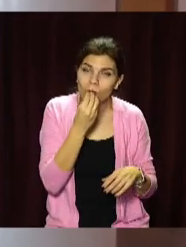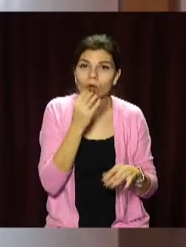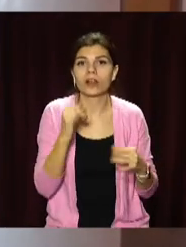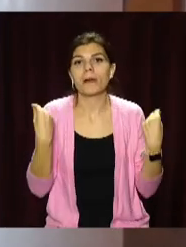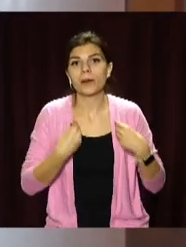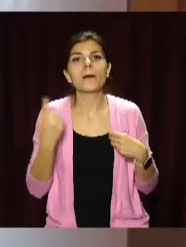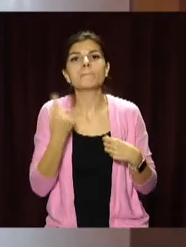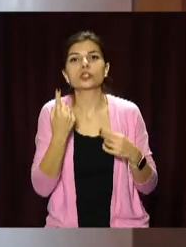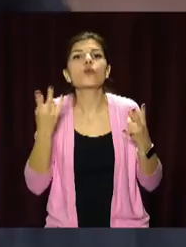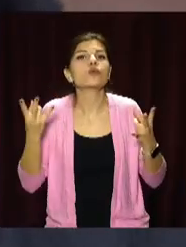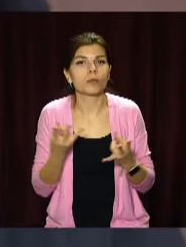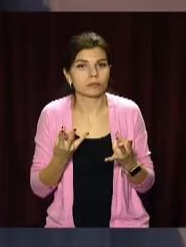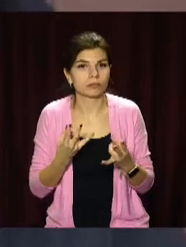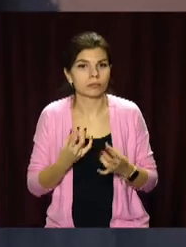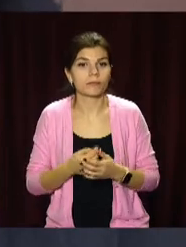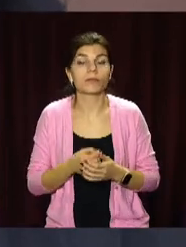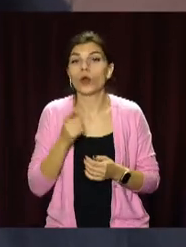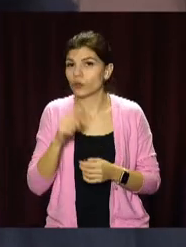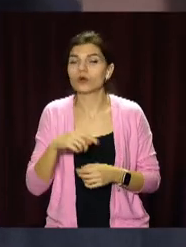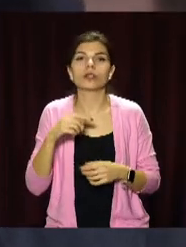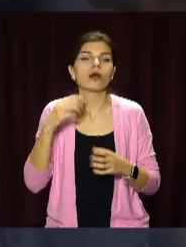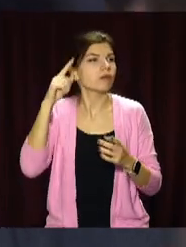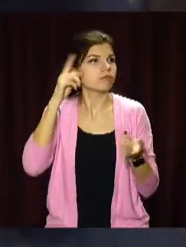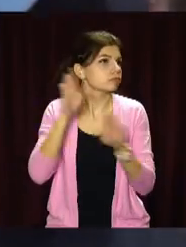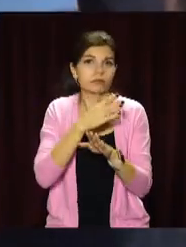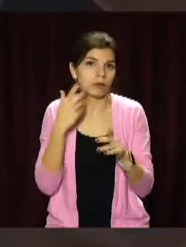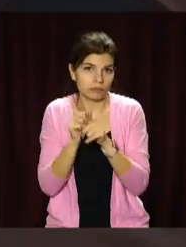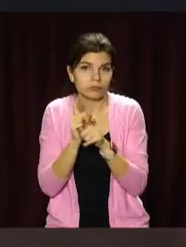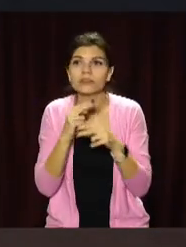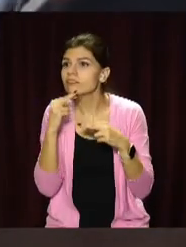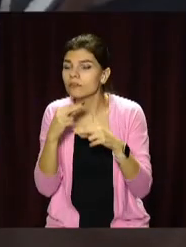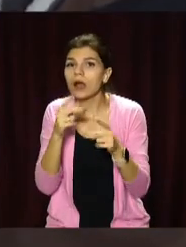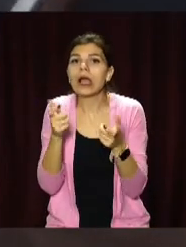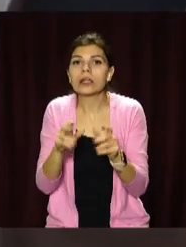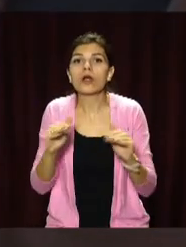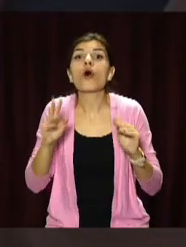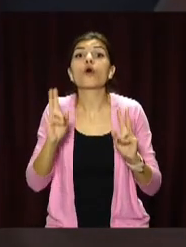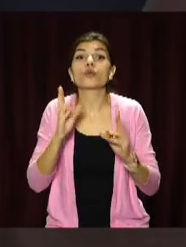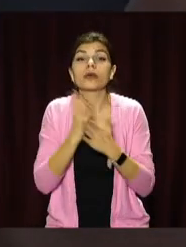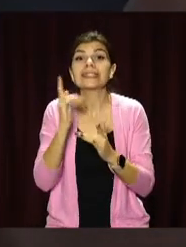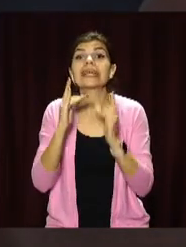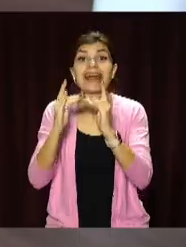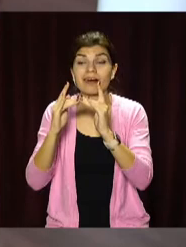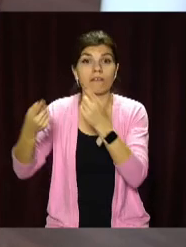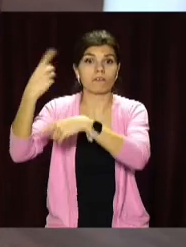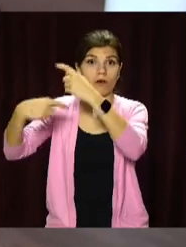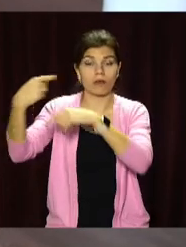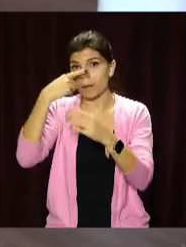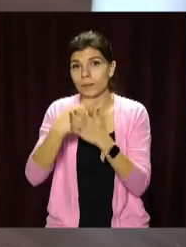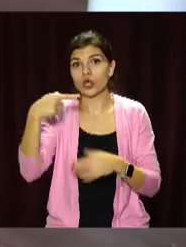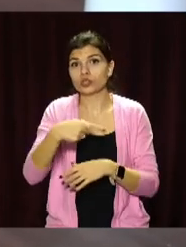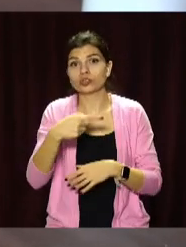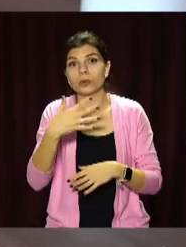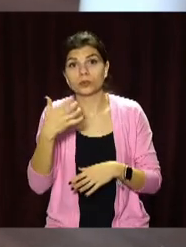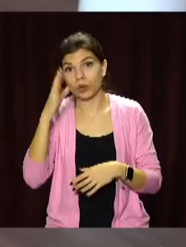речами першої необхідності. Не залишили поза увагою родини, до яких під час карантину діти повернулися з інтернатів. Це майже